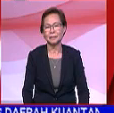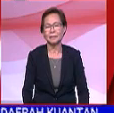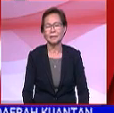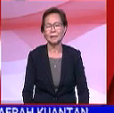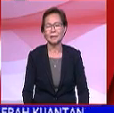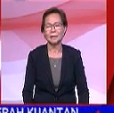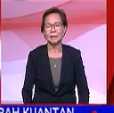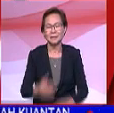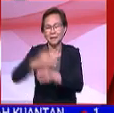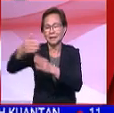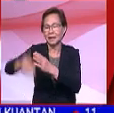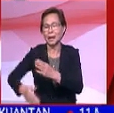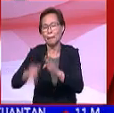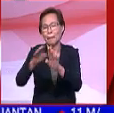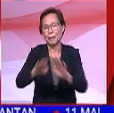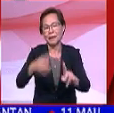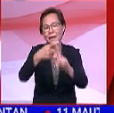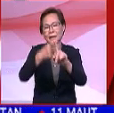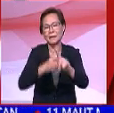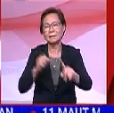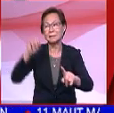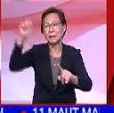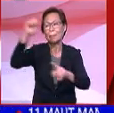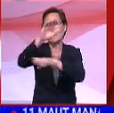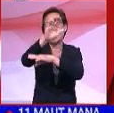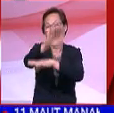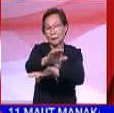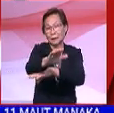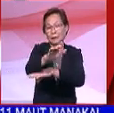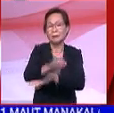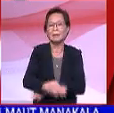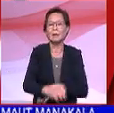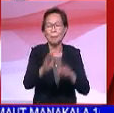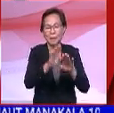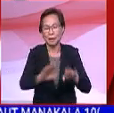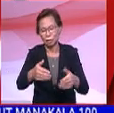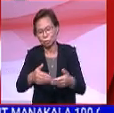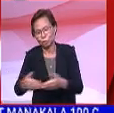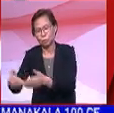Baik saudara, sekian dahulu paparan berita dari Sabah petang ini. Berita seterusnya kita